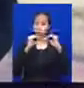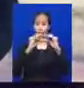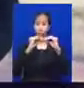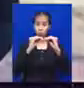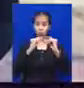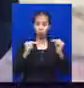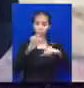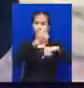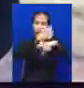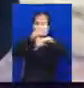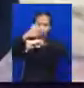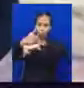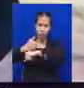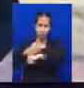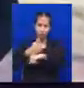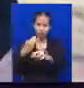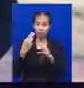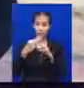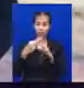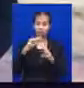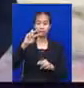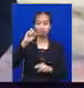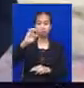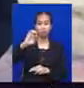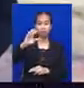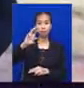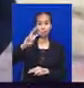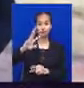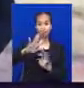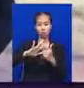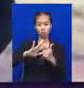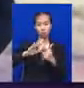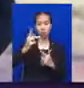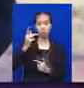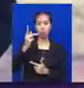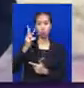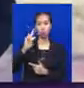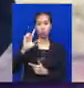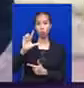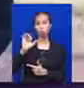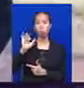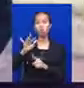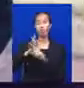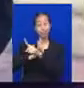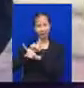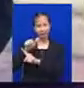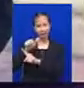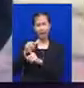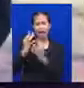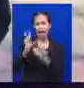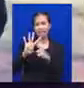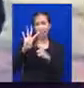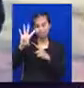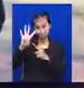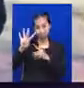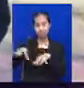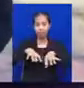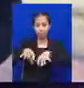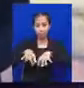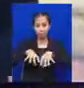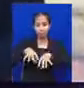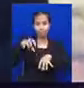ดับผู้นำนิวเคลียร์ซีเคียวริตี้ซัมมิตครั้งที่4ซึ่งจัดขึ้นที่กรุงวอชิงตันดีซีแห่งนี้นะครับสำหรับ